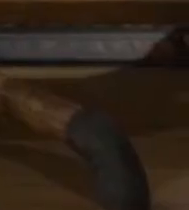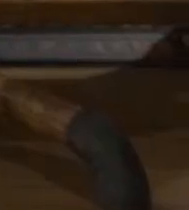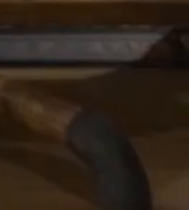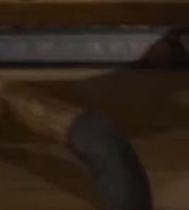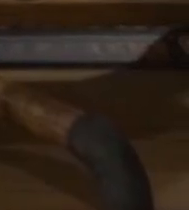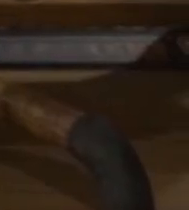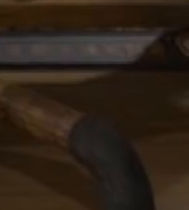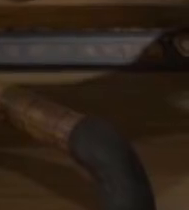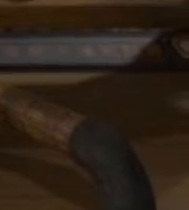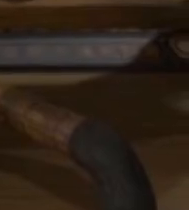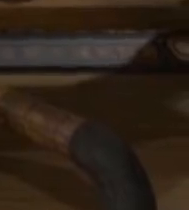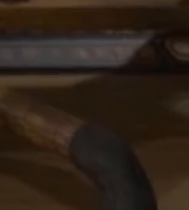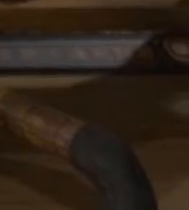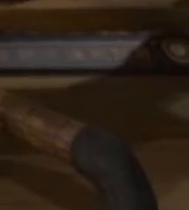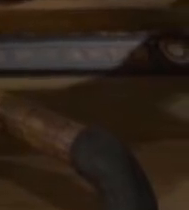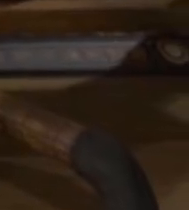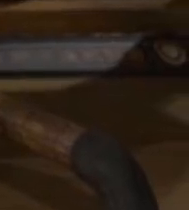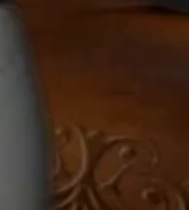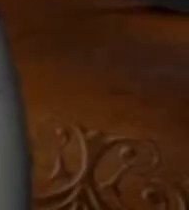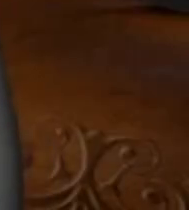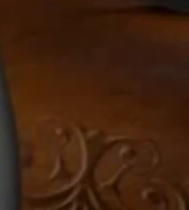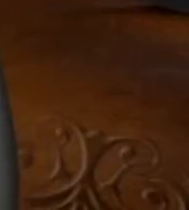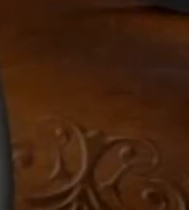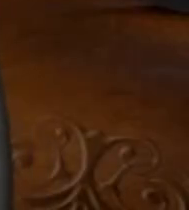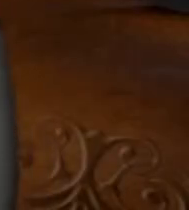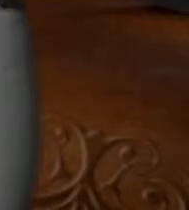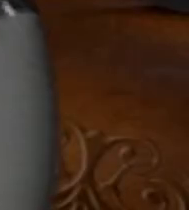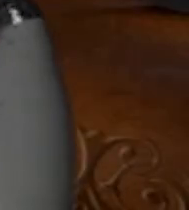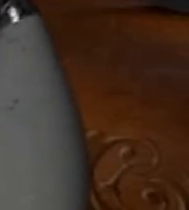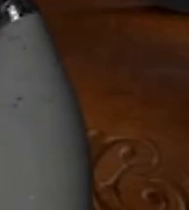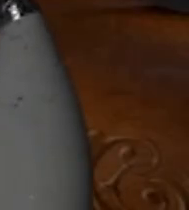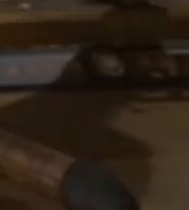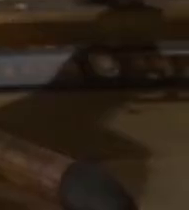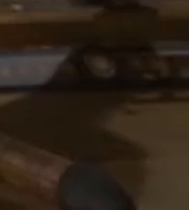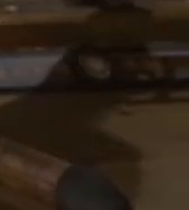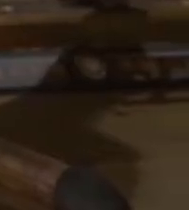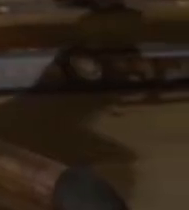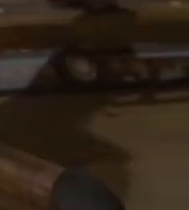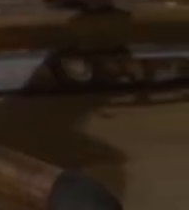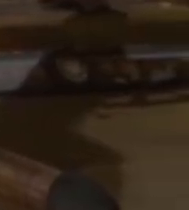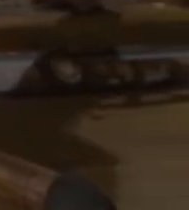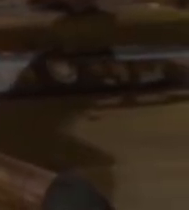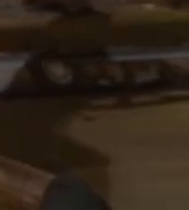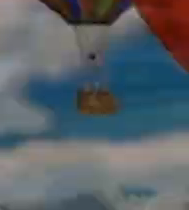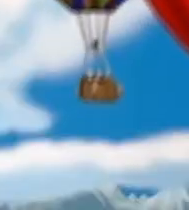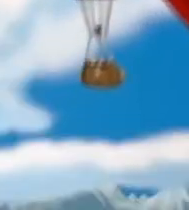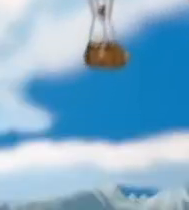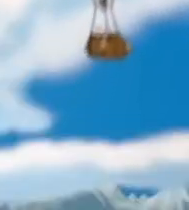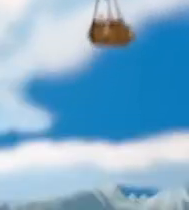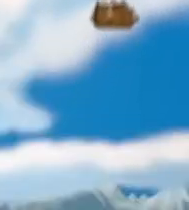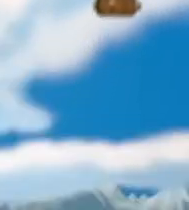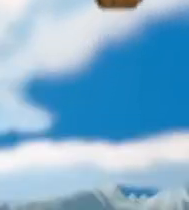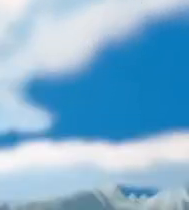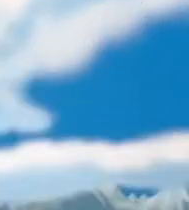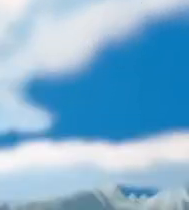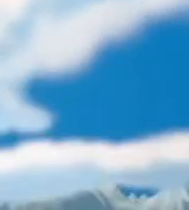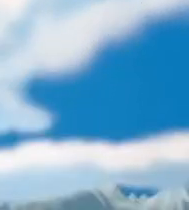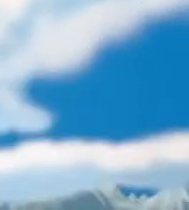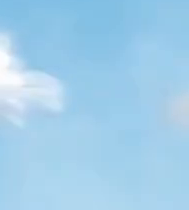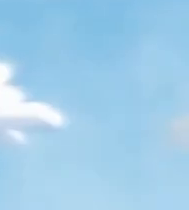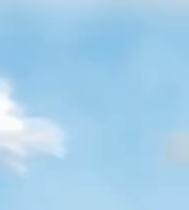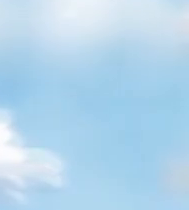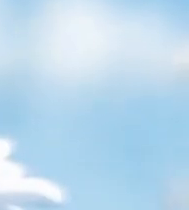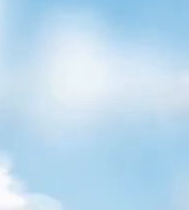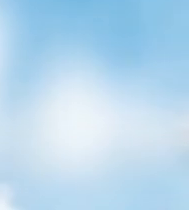ყველა ამ ფესტივალში თუ კონკურსში შენც უნდა მიიღო მონაწილეობა. და მაშველები დაამარცხო. ვისი